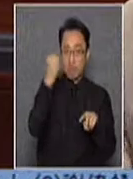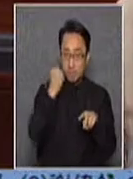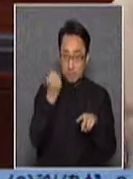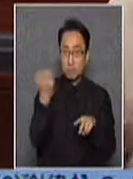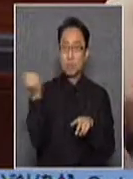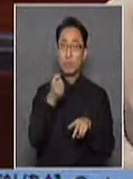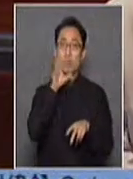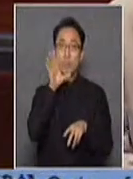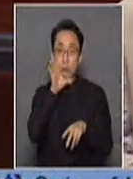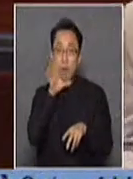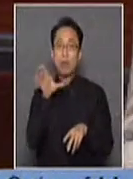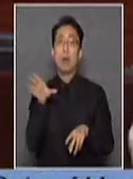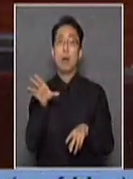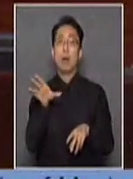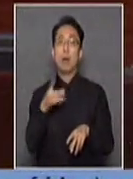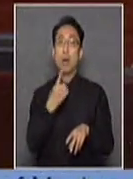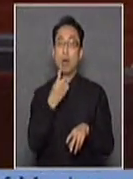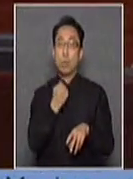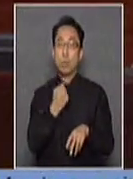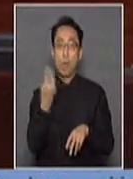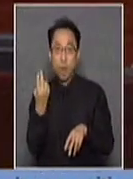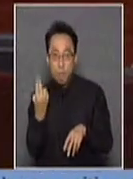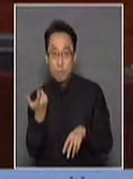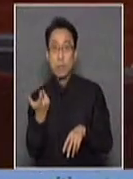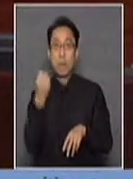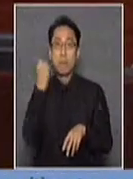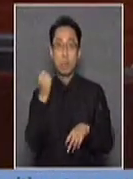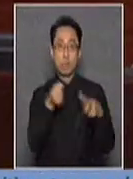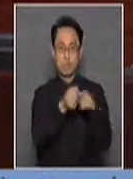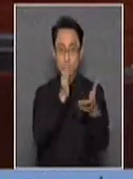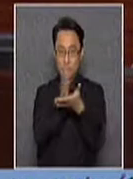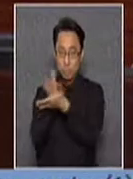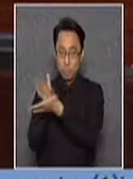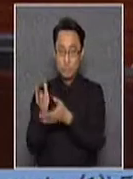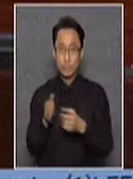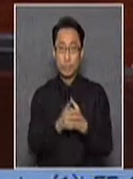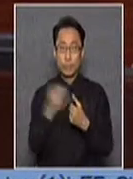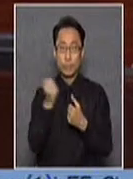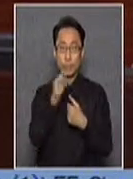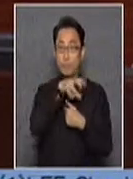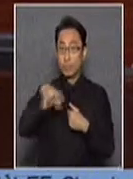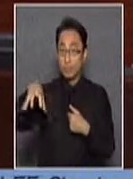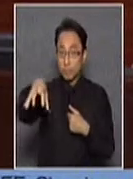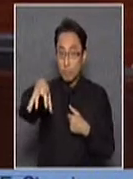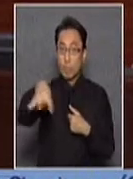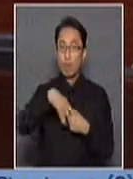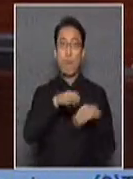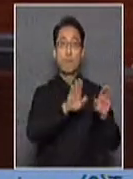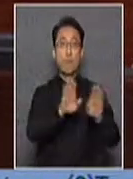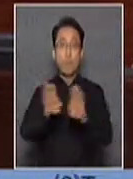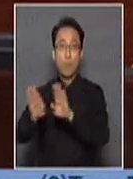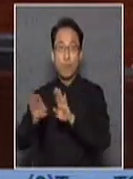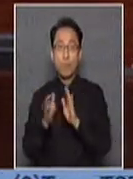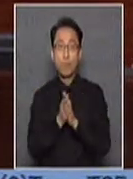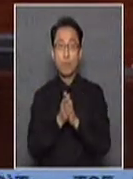小巴，小巴又分紅綠，巴士又都有唔同公司，跟住唔同地區咧，嗰個服務嘅參